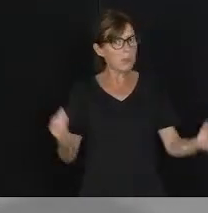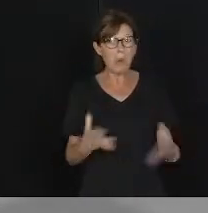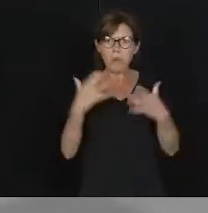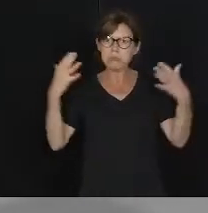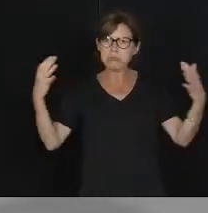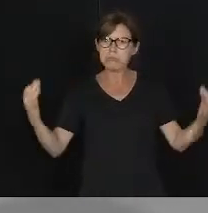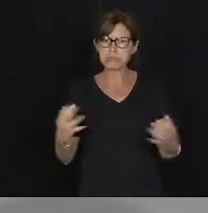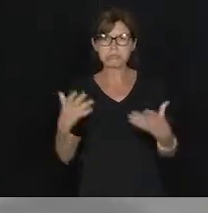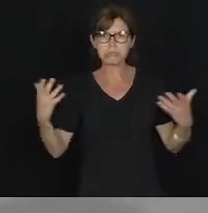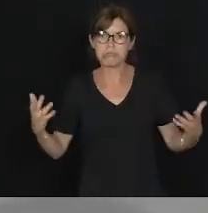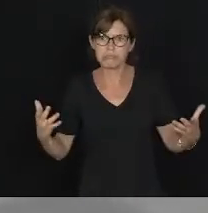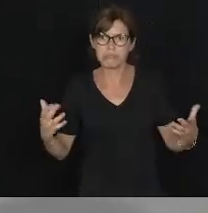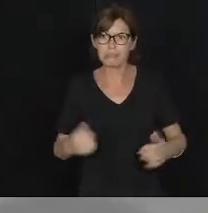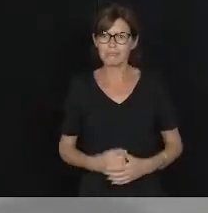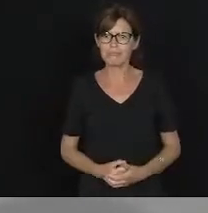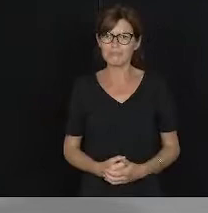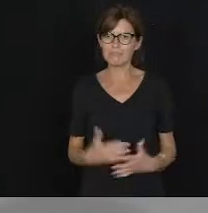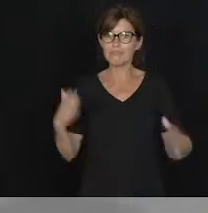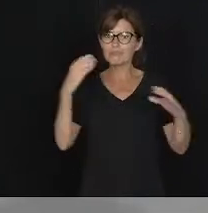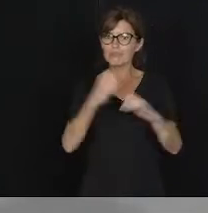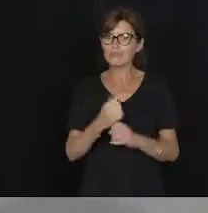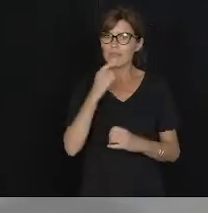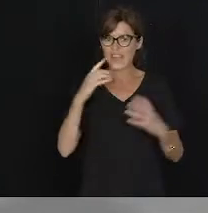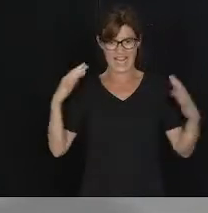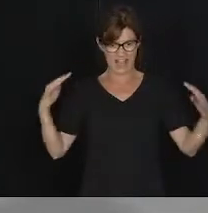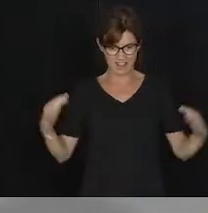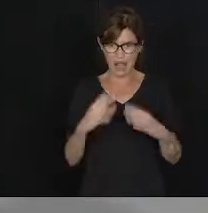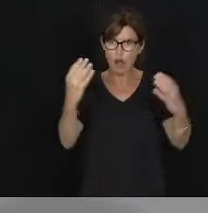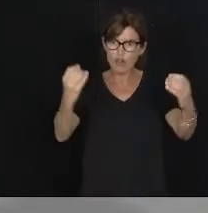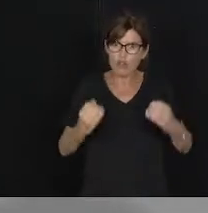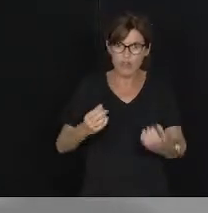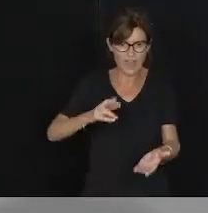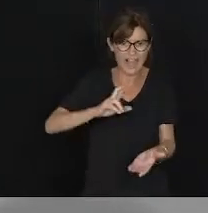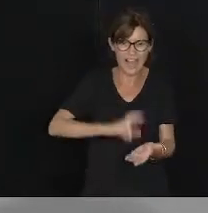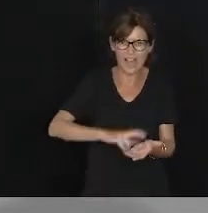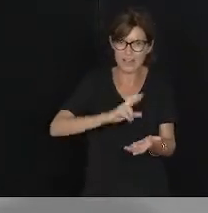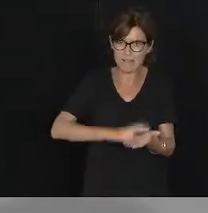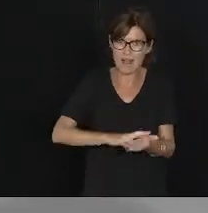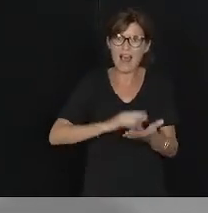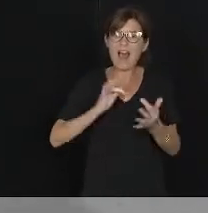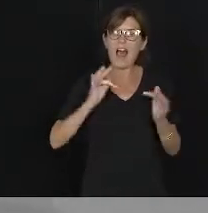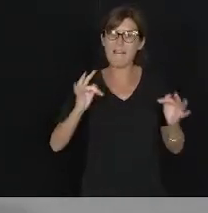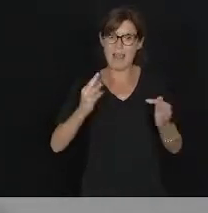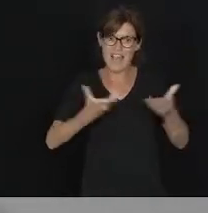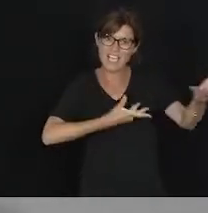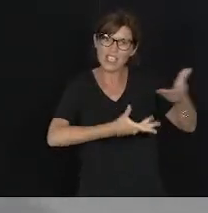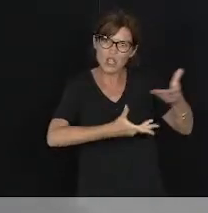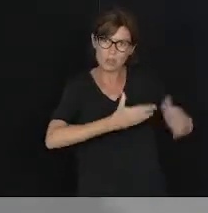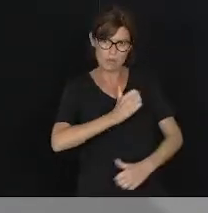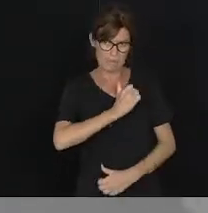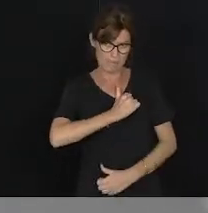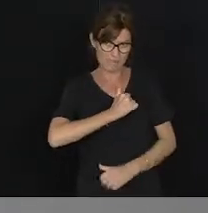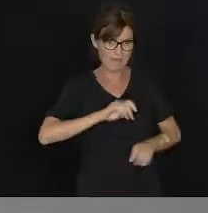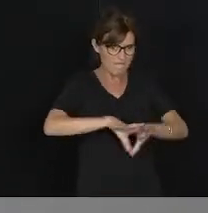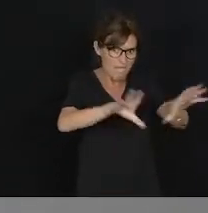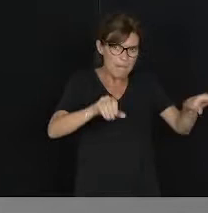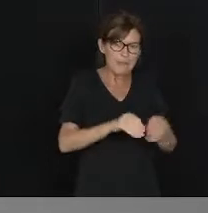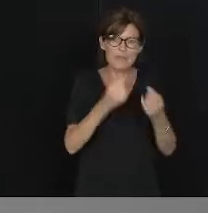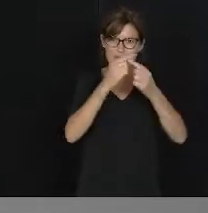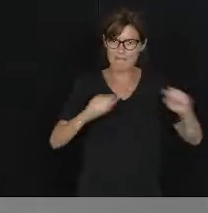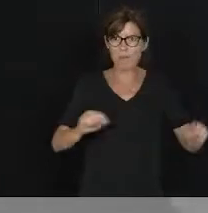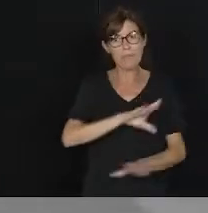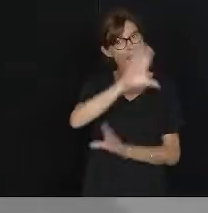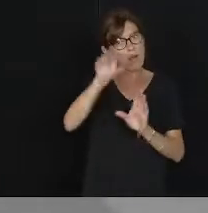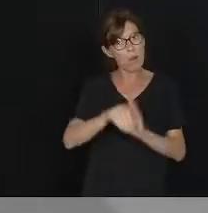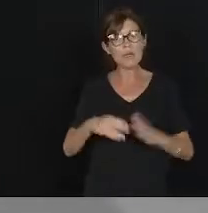c'est que la guerre bouscule les rythmes de l'échange intime. Mais on voit aussi que la guerre installe aussi une